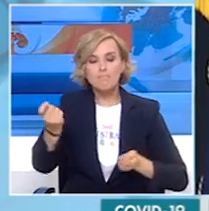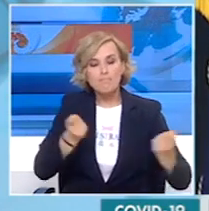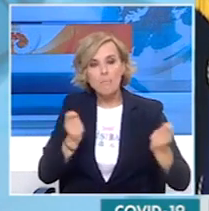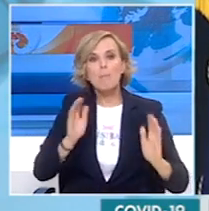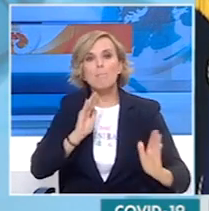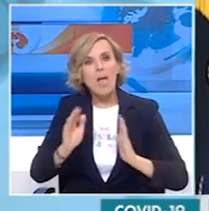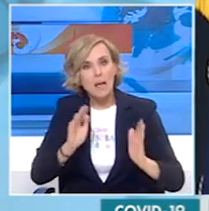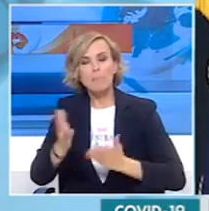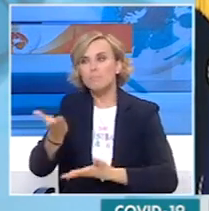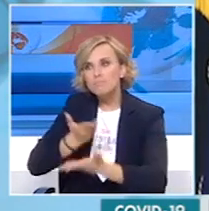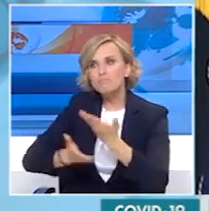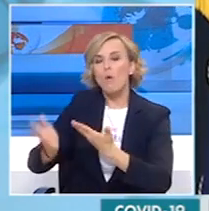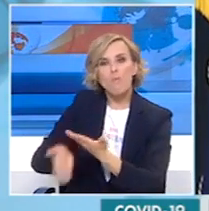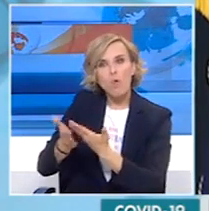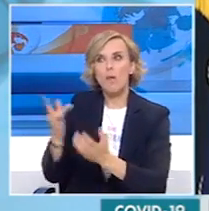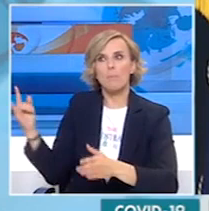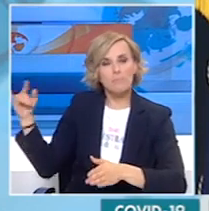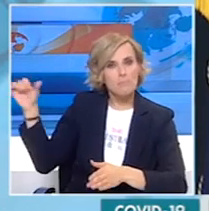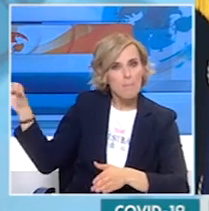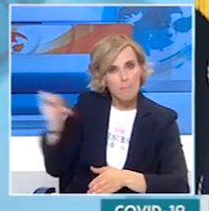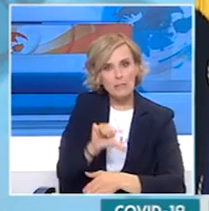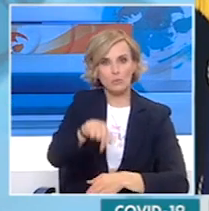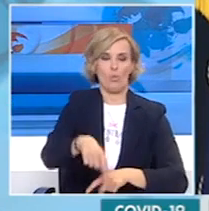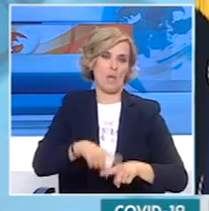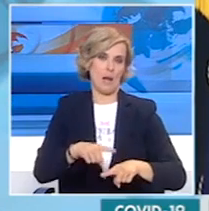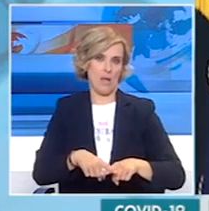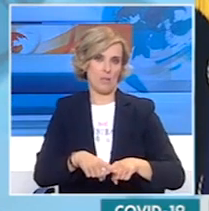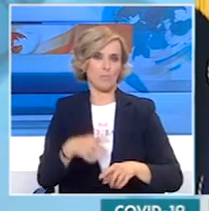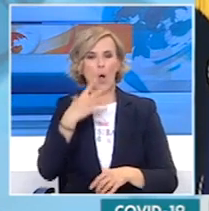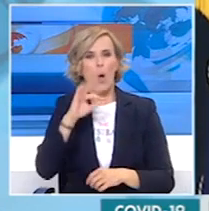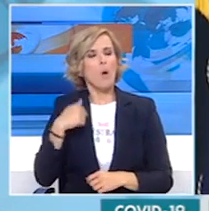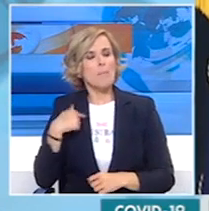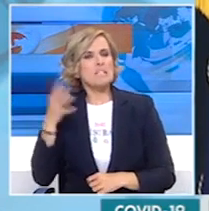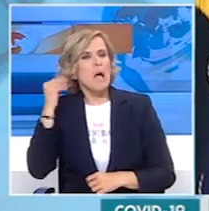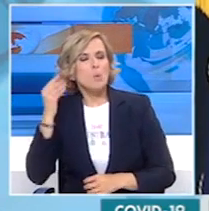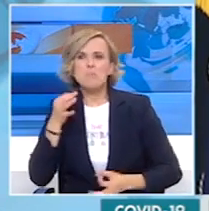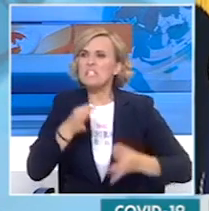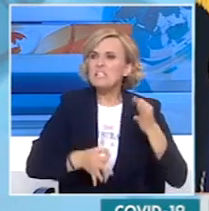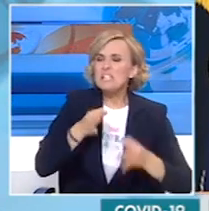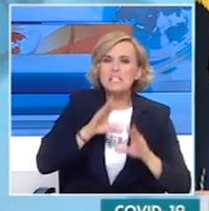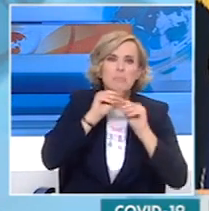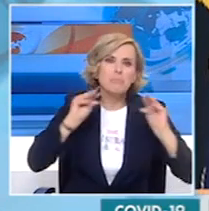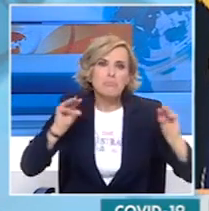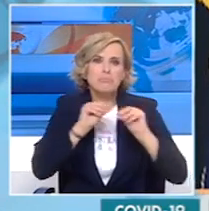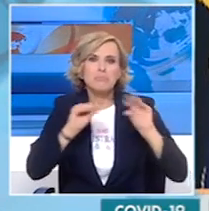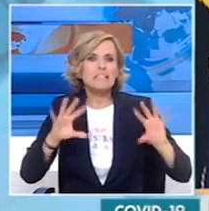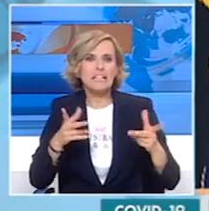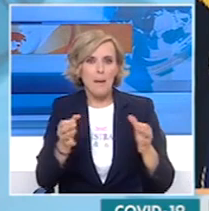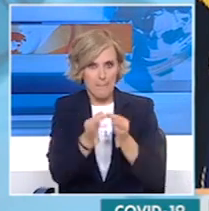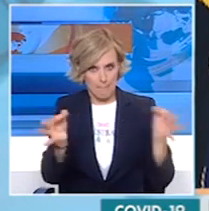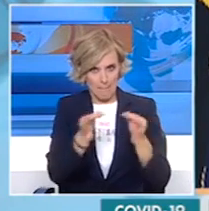έχει κρυφθεί ακόμα. Και θα ήθελα να το τονίσω αυτό επειδή βλέπουμε να αναπτύσσεται μια συζήτηση περί αποκλιμάκωσης των